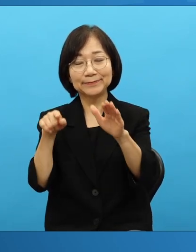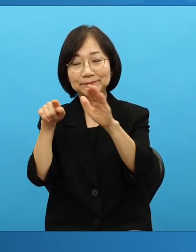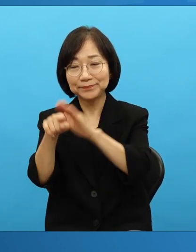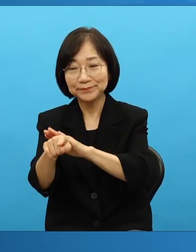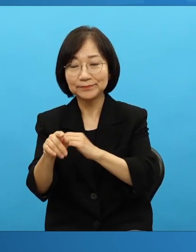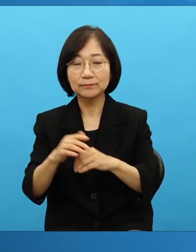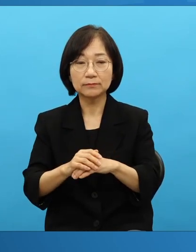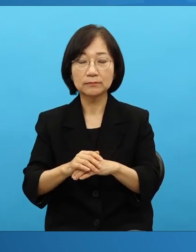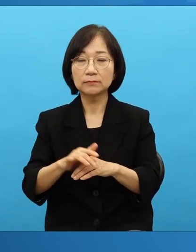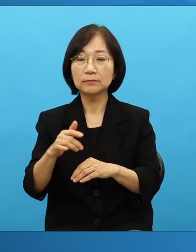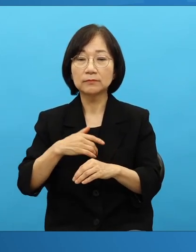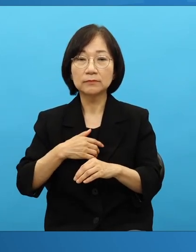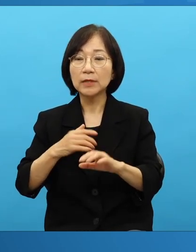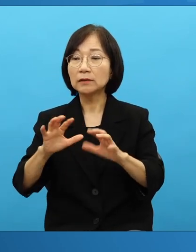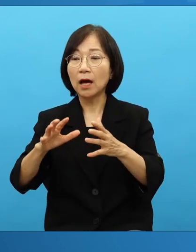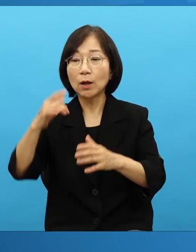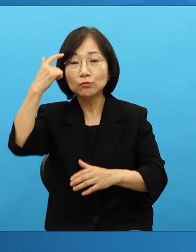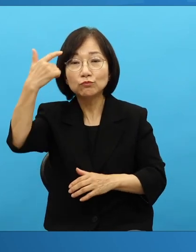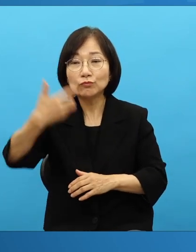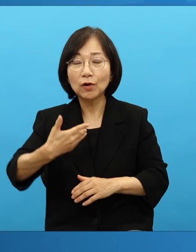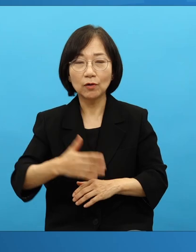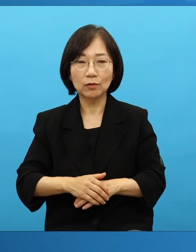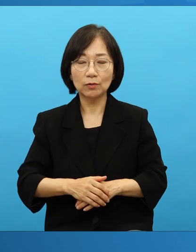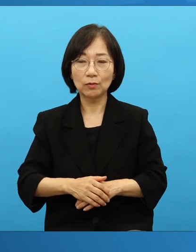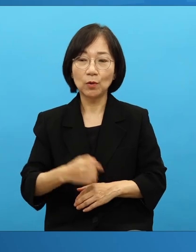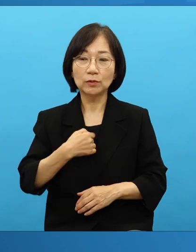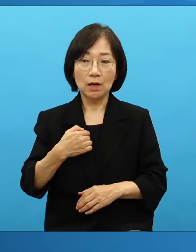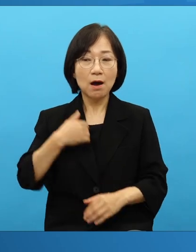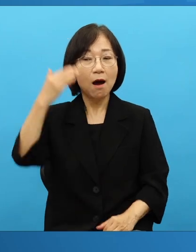사우스 코리아 남자 왔다니까 대만이야 손흥민이라더라고.